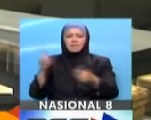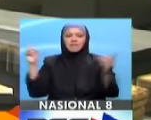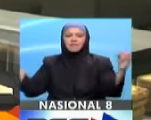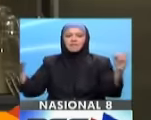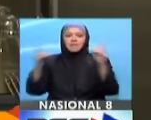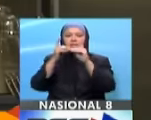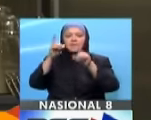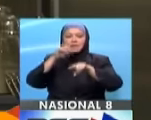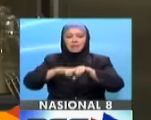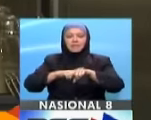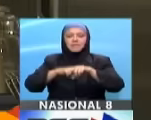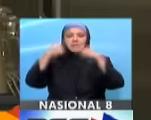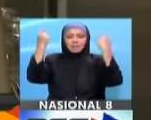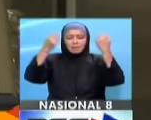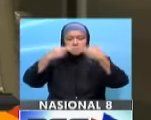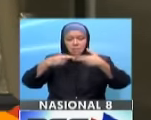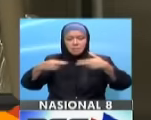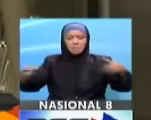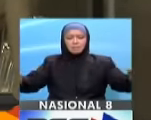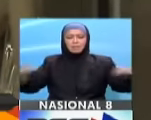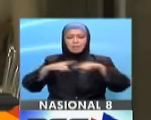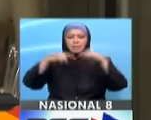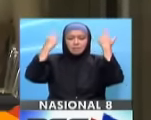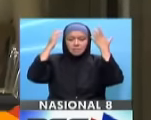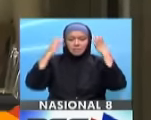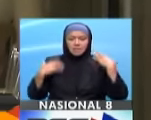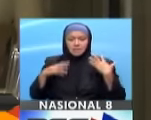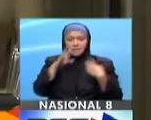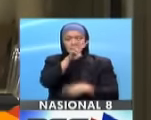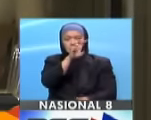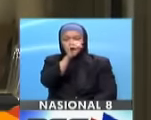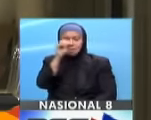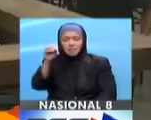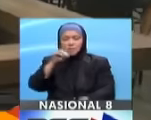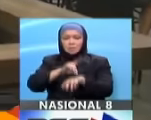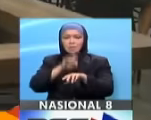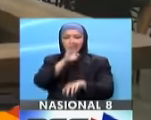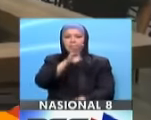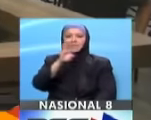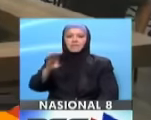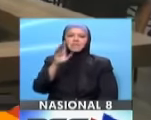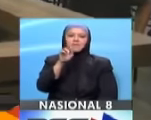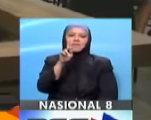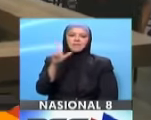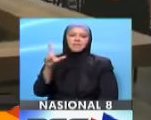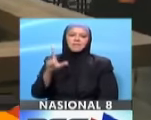pelancaran cawangan Starbucks ke-200 di Bukit Bintang, Kuala Lumpur.